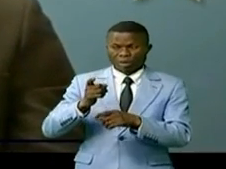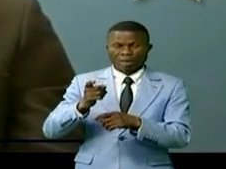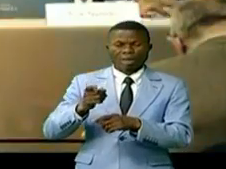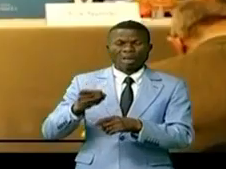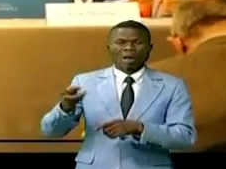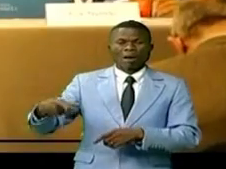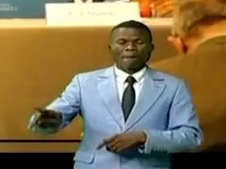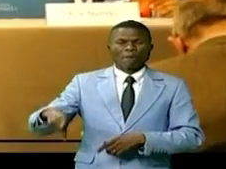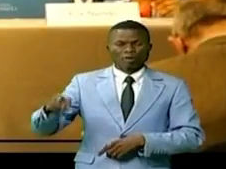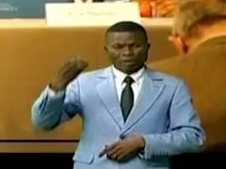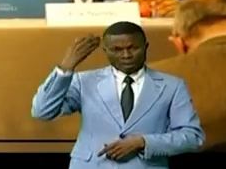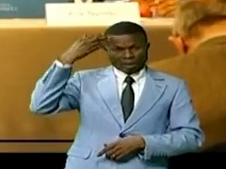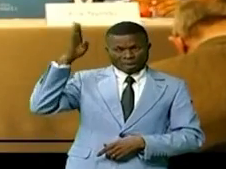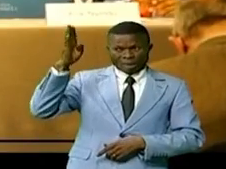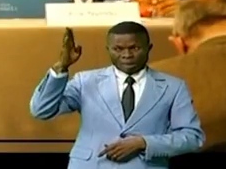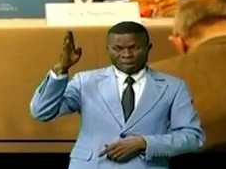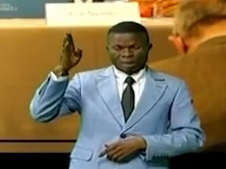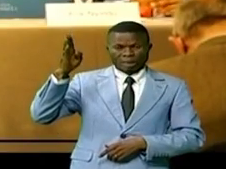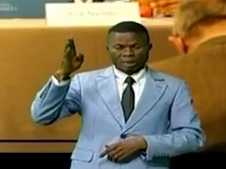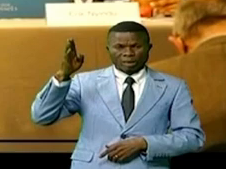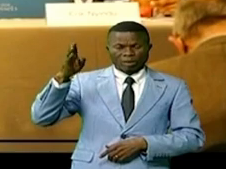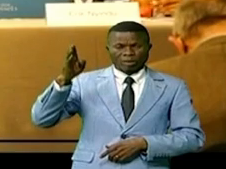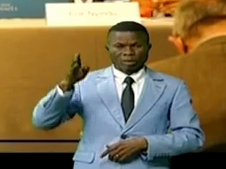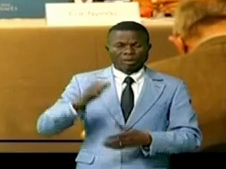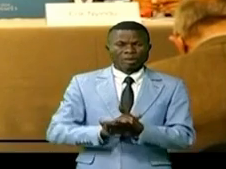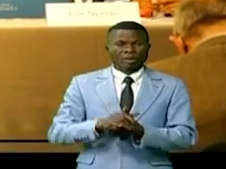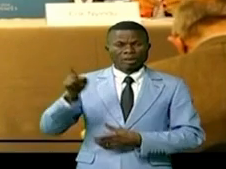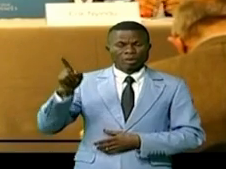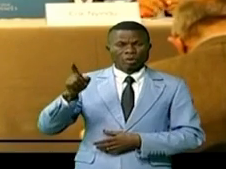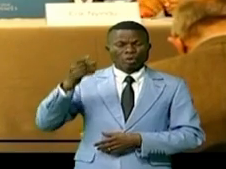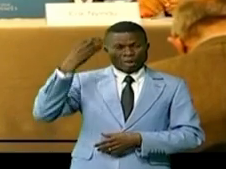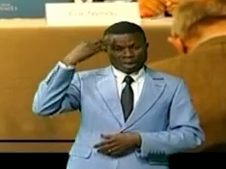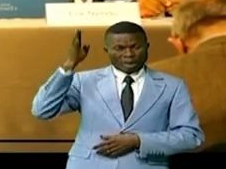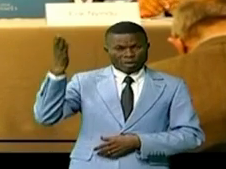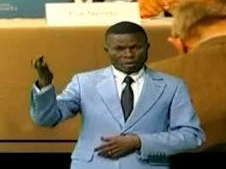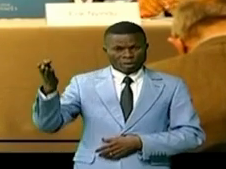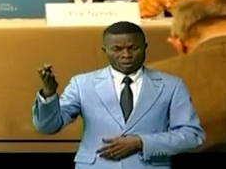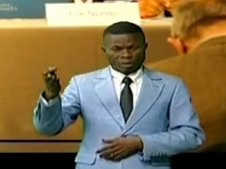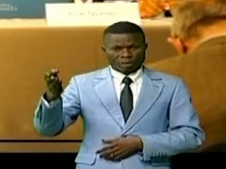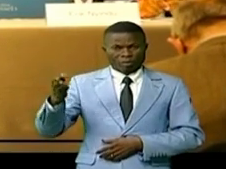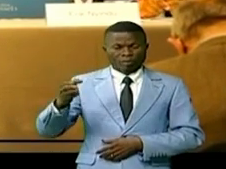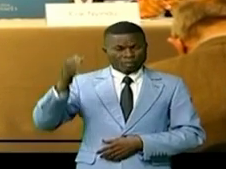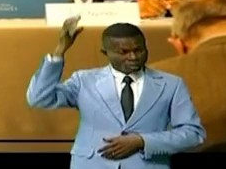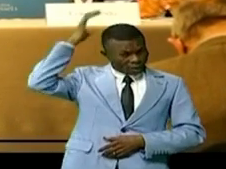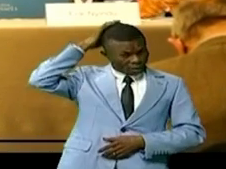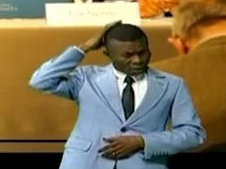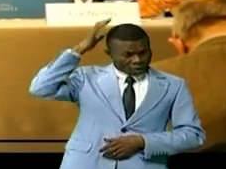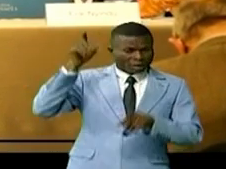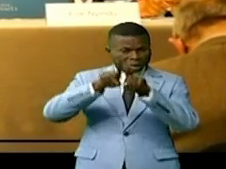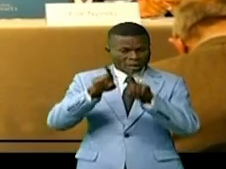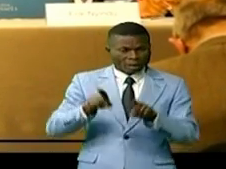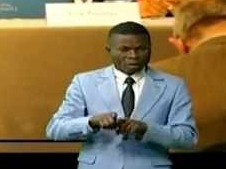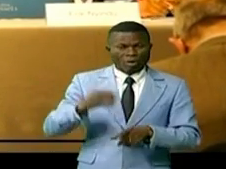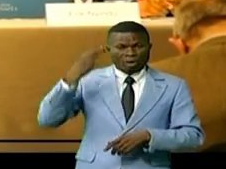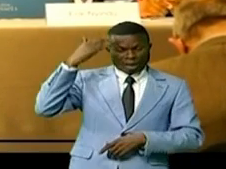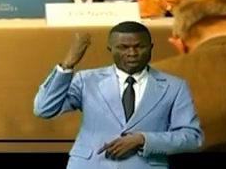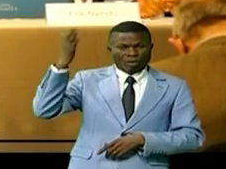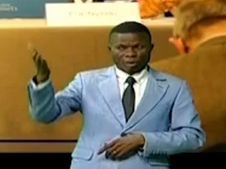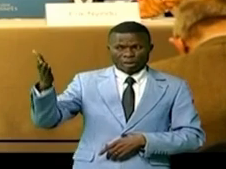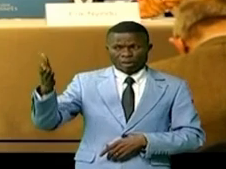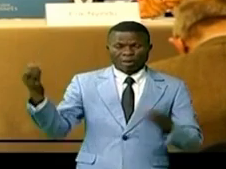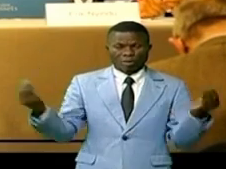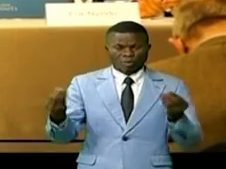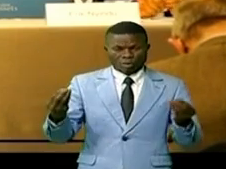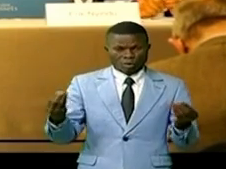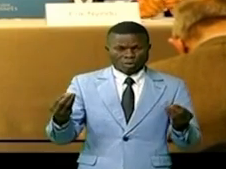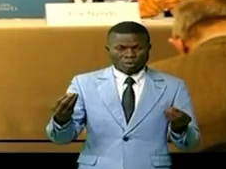l'Équateur. Le révérend Bokundo est de l'Équateur. Le cardinal Ambongo est de l'ex-Équateur. Mais pourquoi on n'a